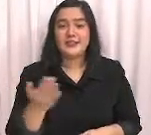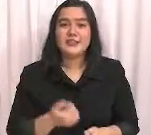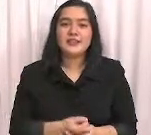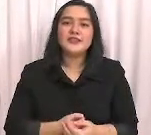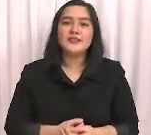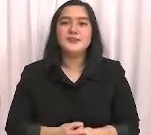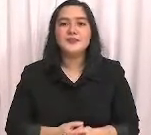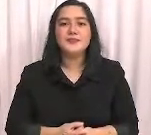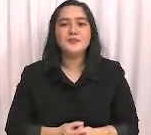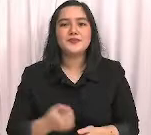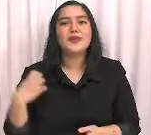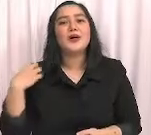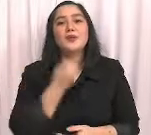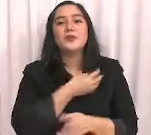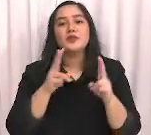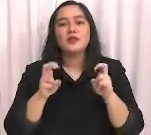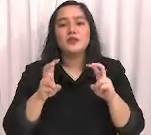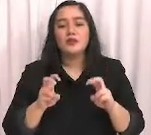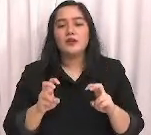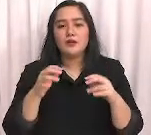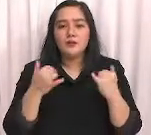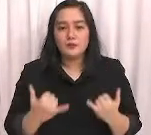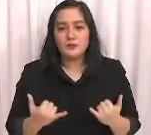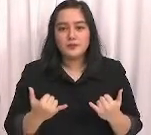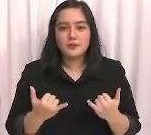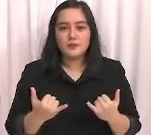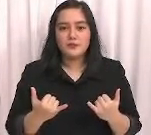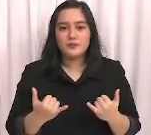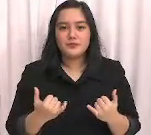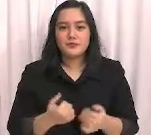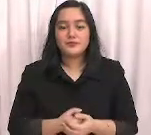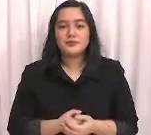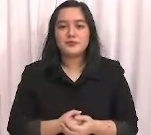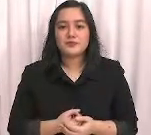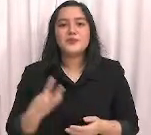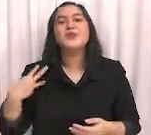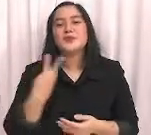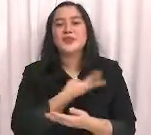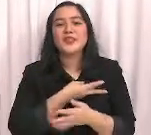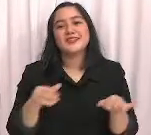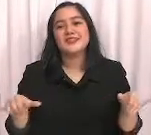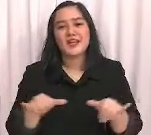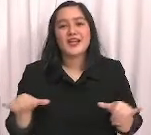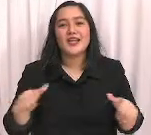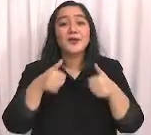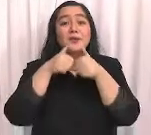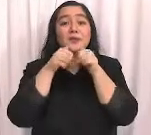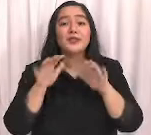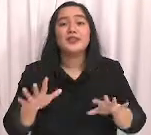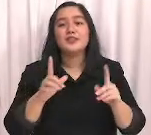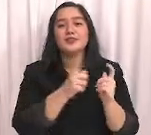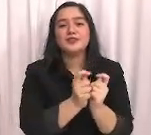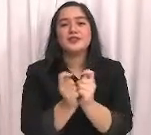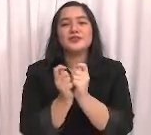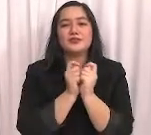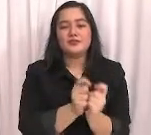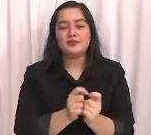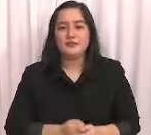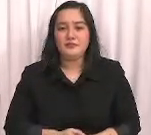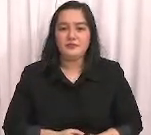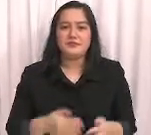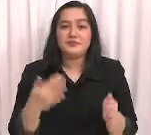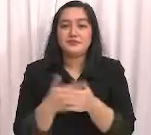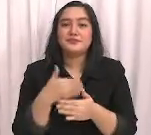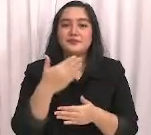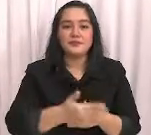napaka... Ang topic po namin ngayon, mabibless po kami, mabibless rin po kayo. So, huwag po kayong aalis. Amen. All